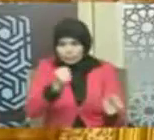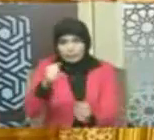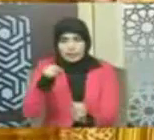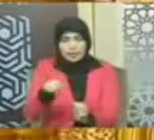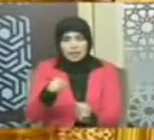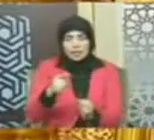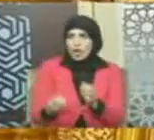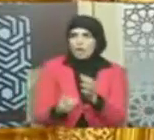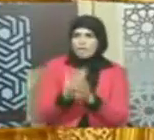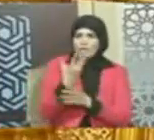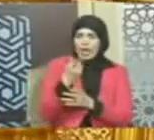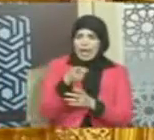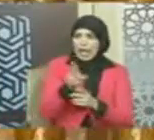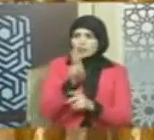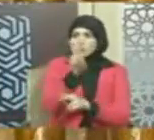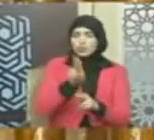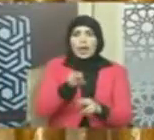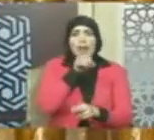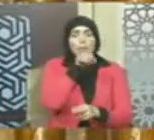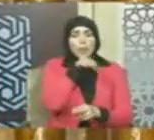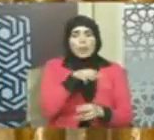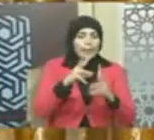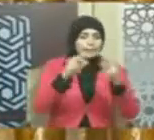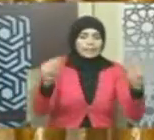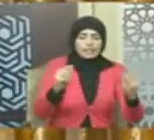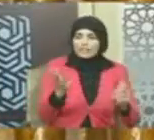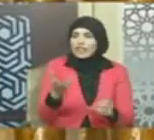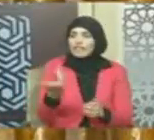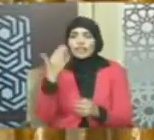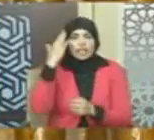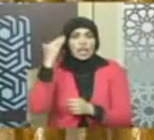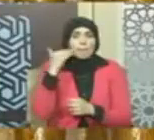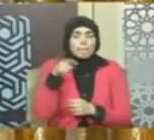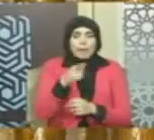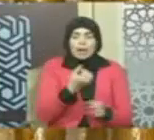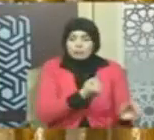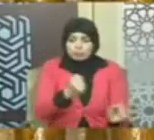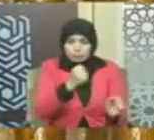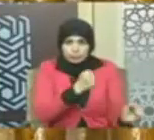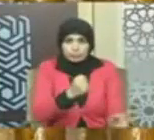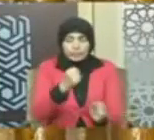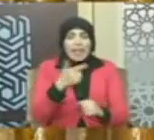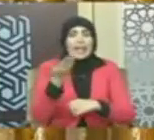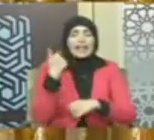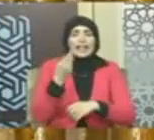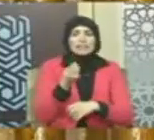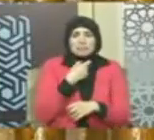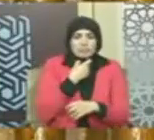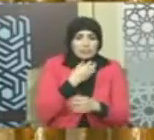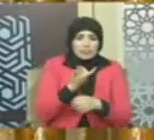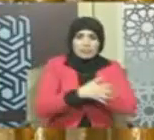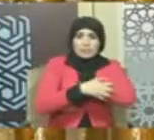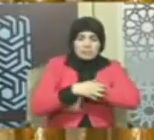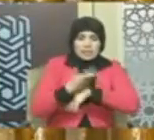وسلم. أين هذه المرأة التي تقم المسجد؟ كانت امرأة مسكينة لا يلتفت